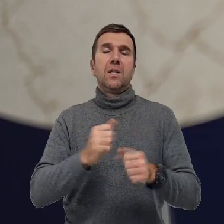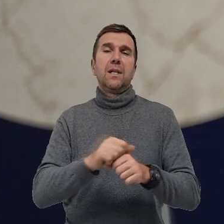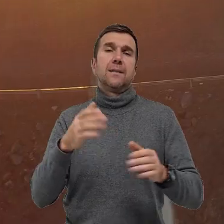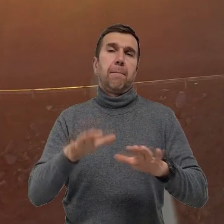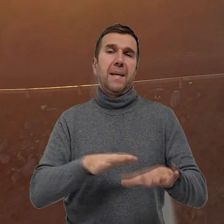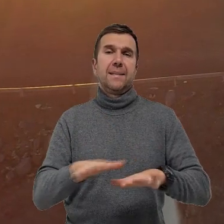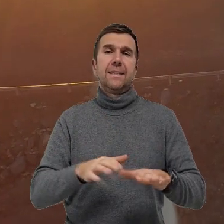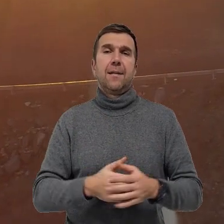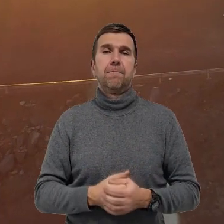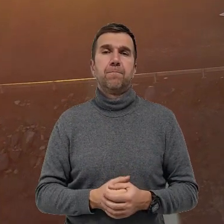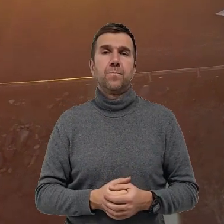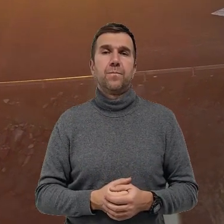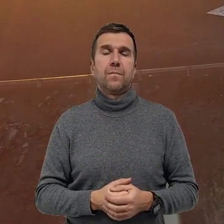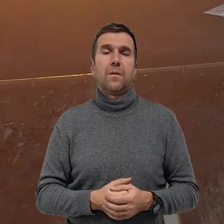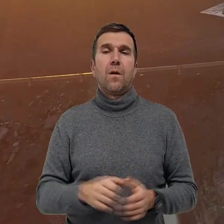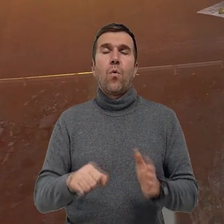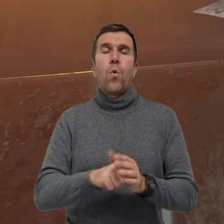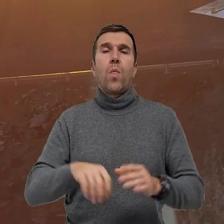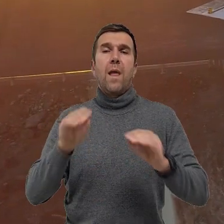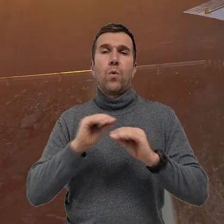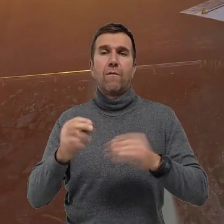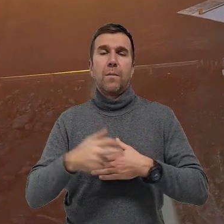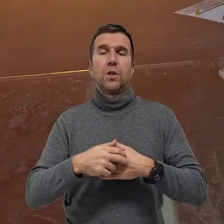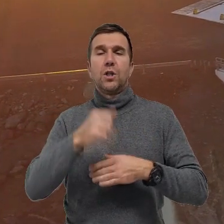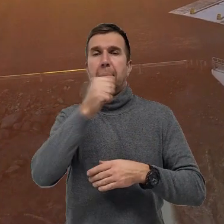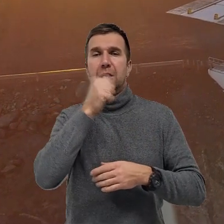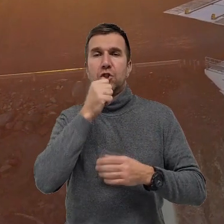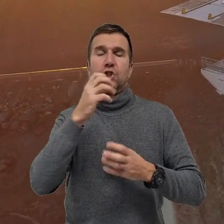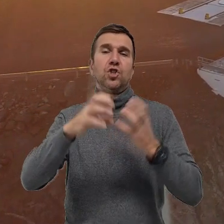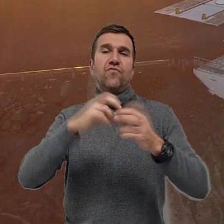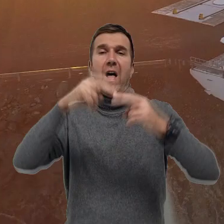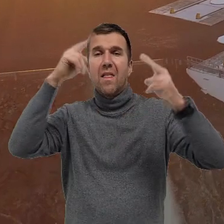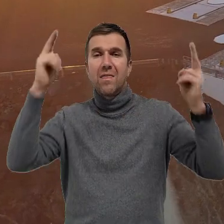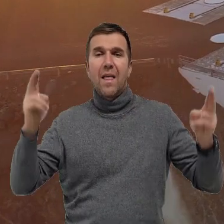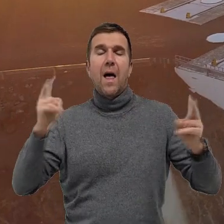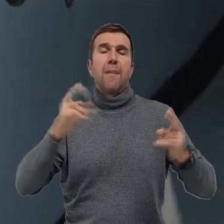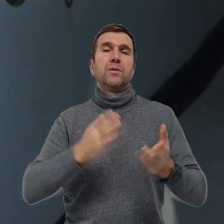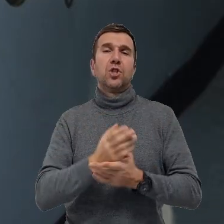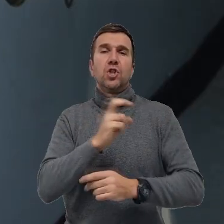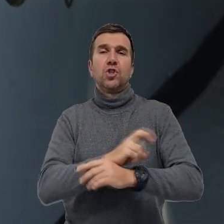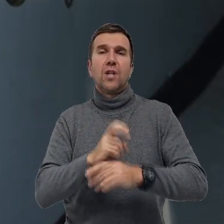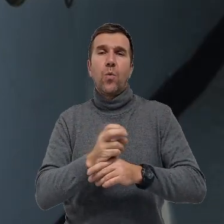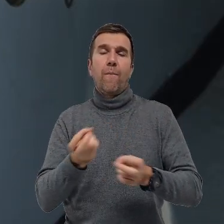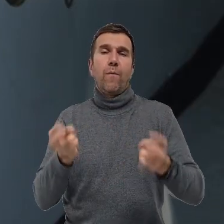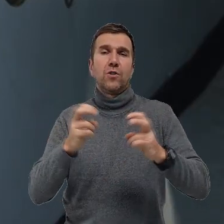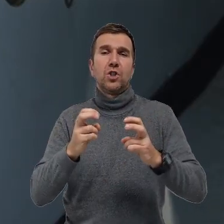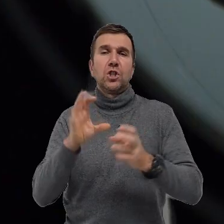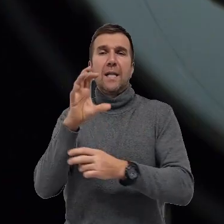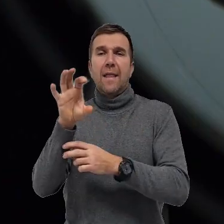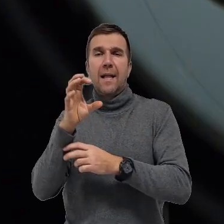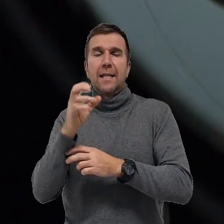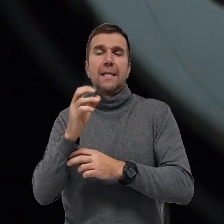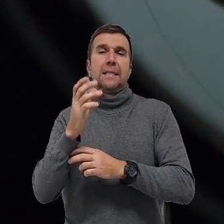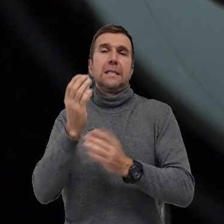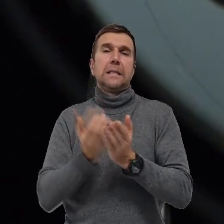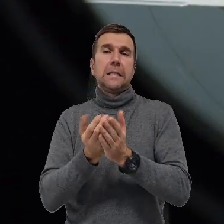jest miejsce. Od naukowców badających tajemnice wszechświata, przez inżynierów konstruujących satelity